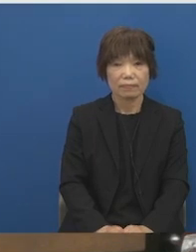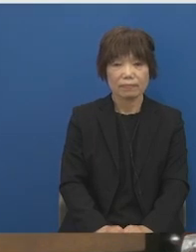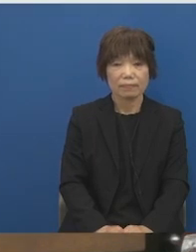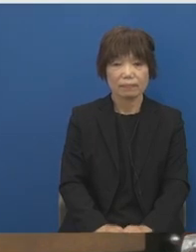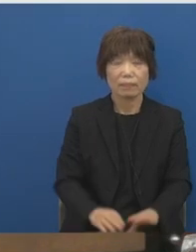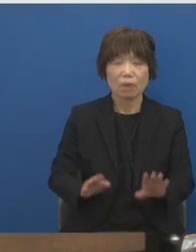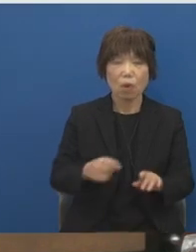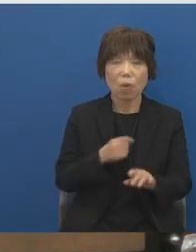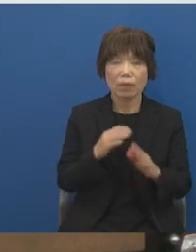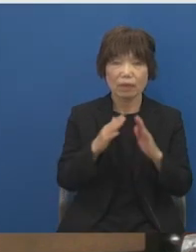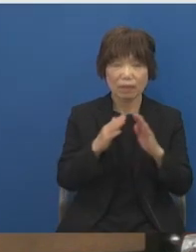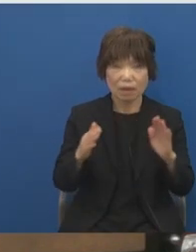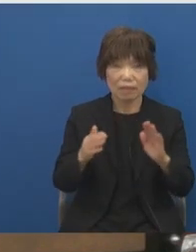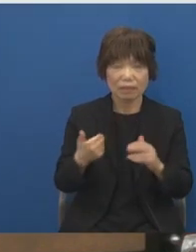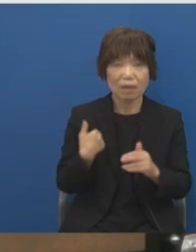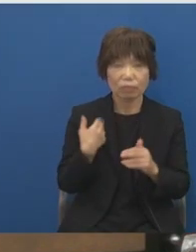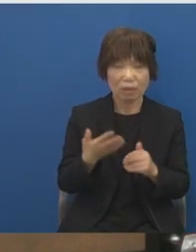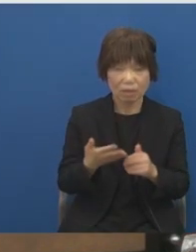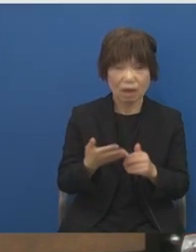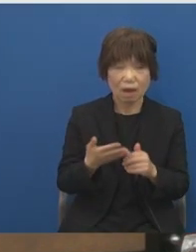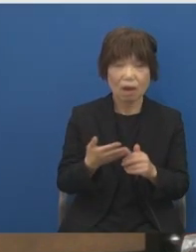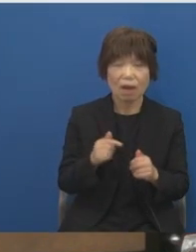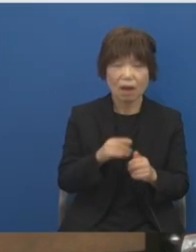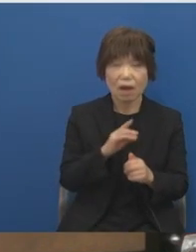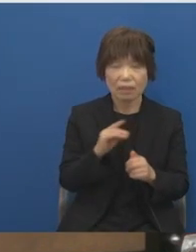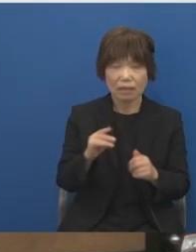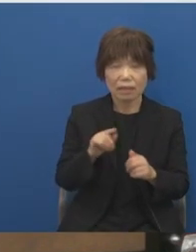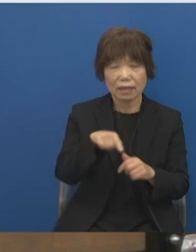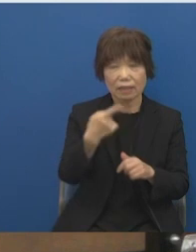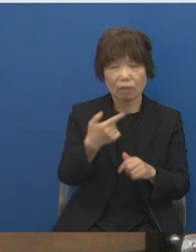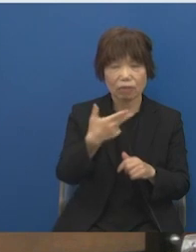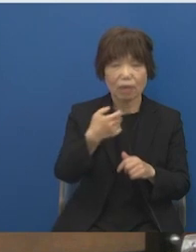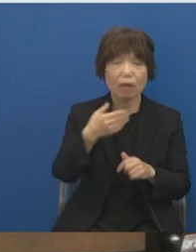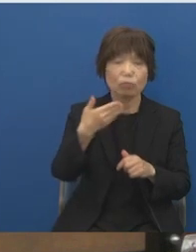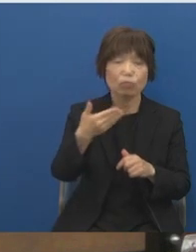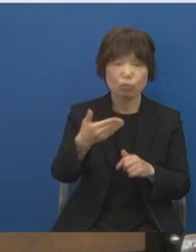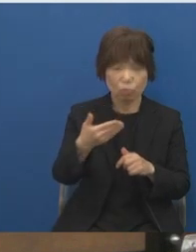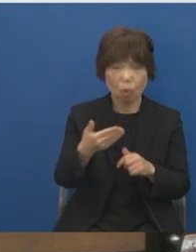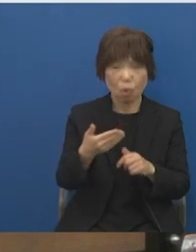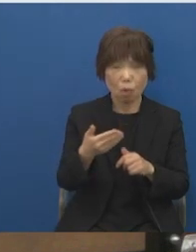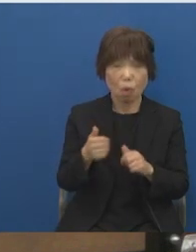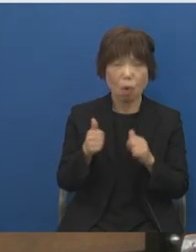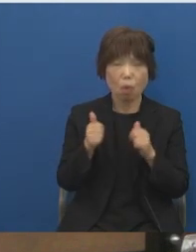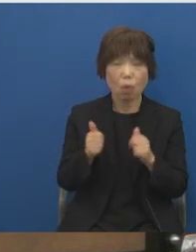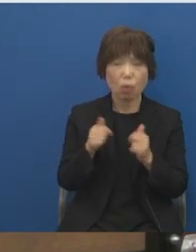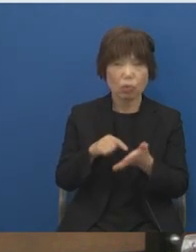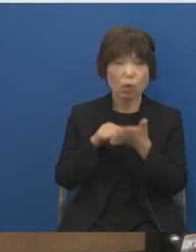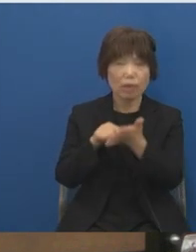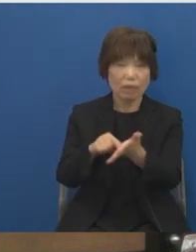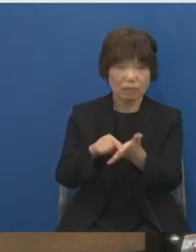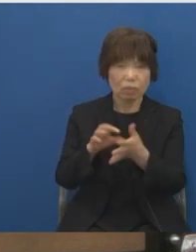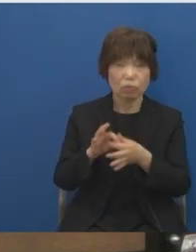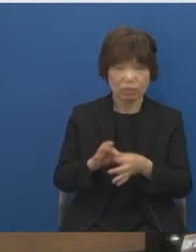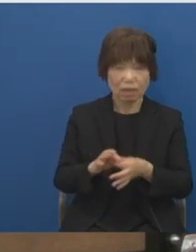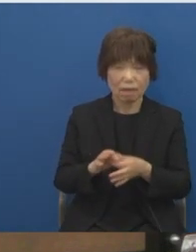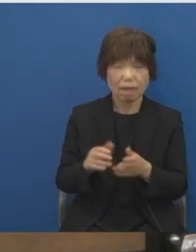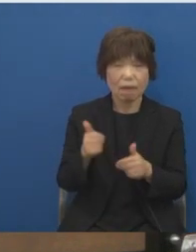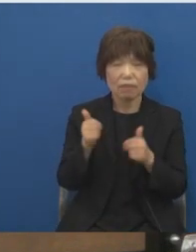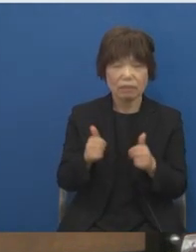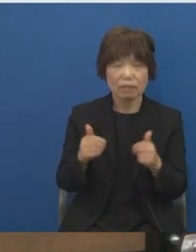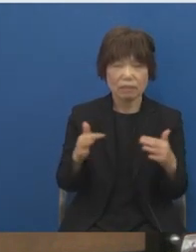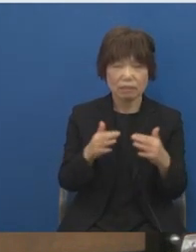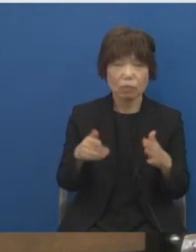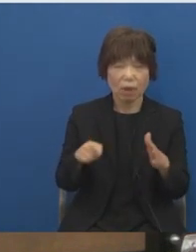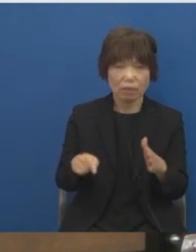本委員会に付託されました議第179号、控訴の提起について、審査の過程において論議され